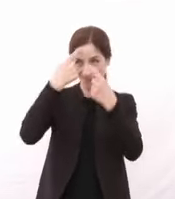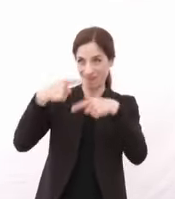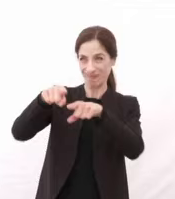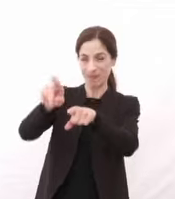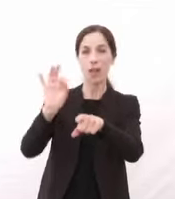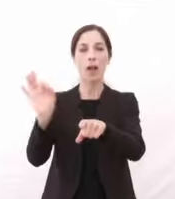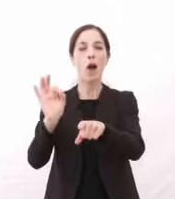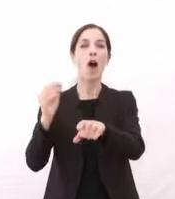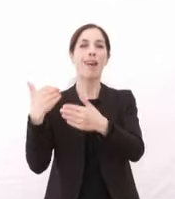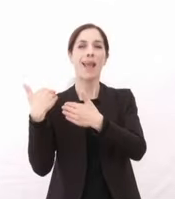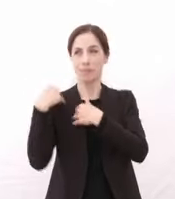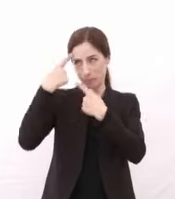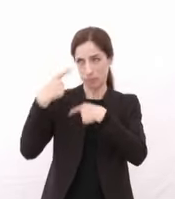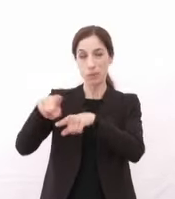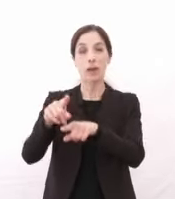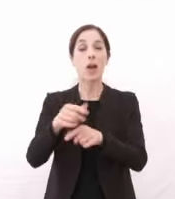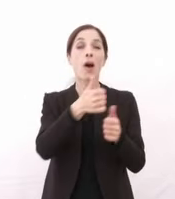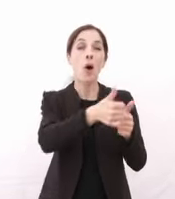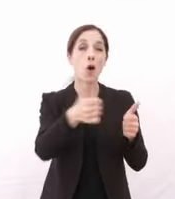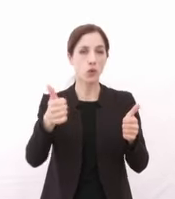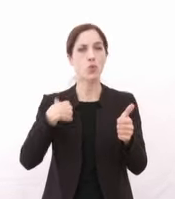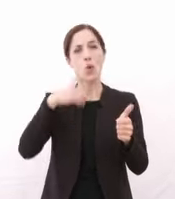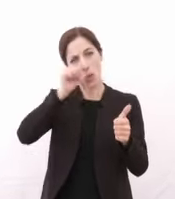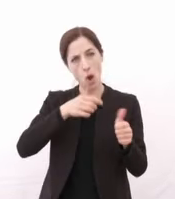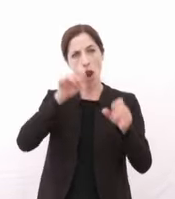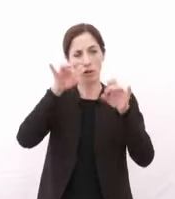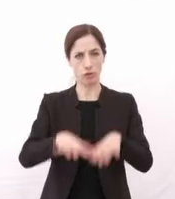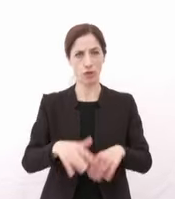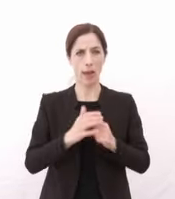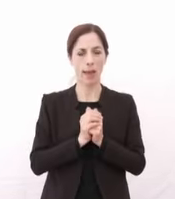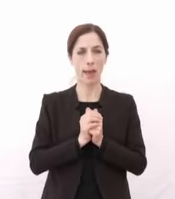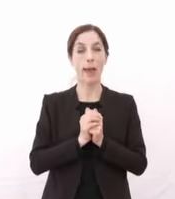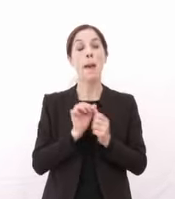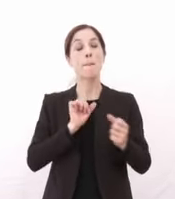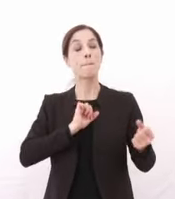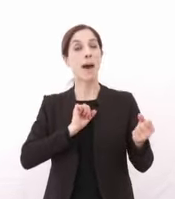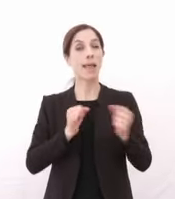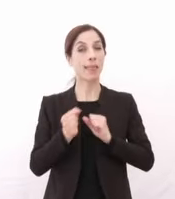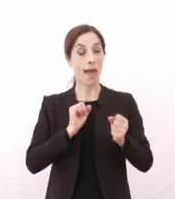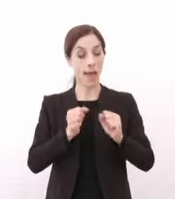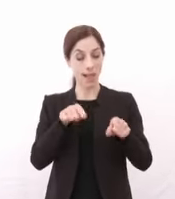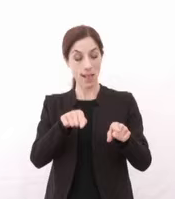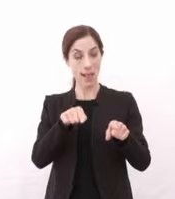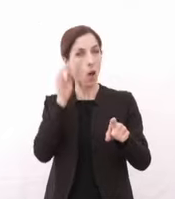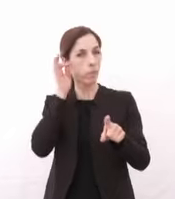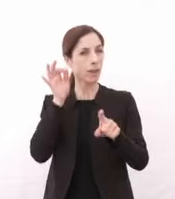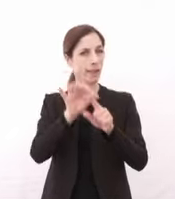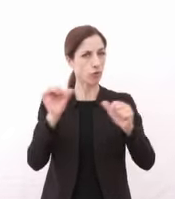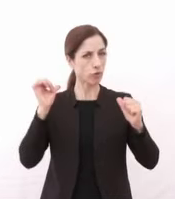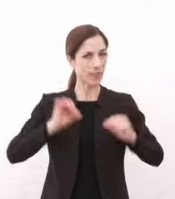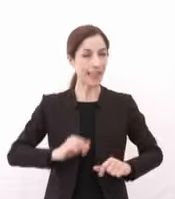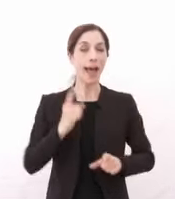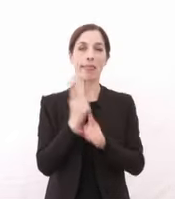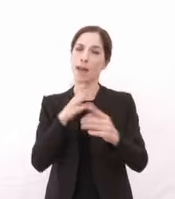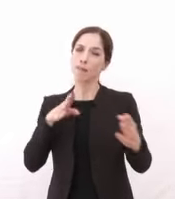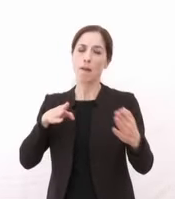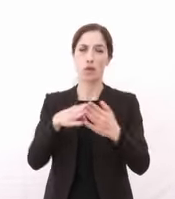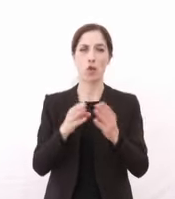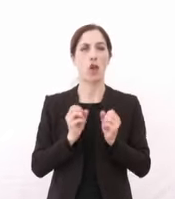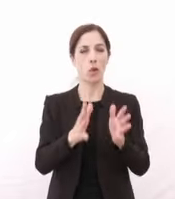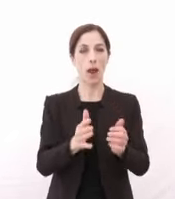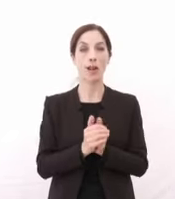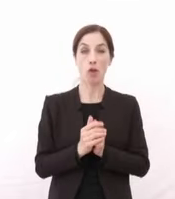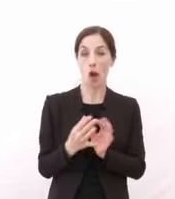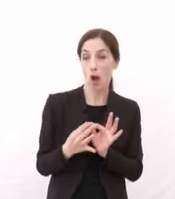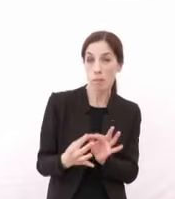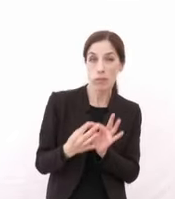è chiamato a fare la sua parte, a combattere le battaglie di civiltà con coraggio, mai cedendo a facili compromessi,